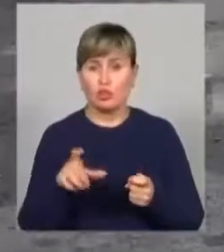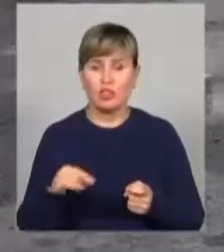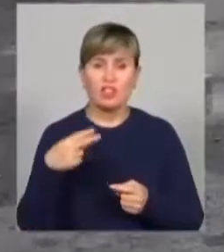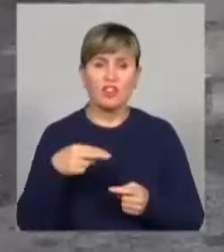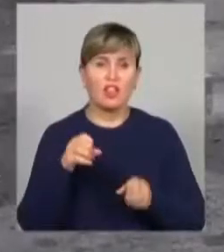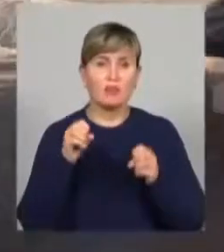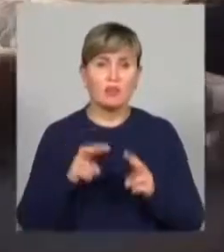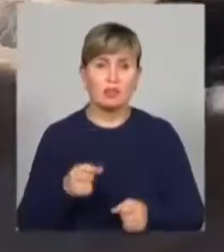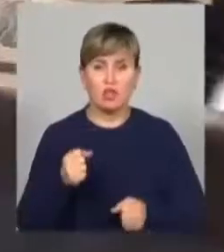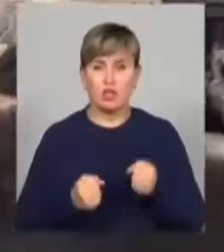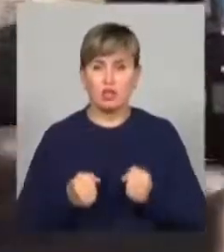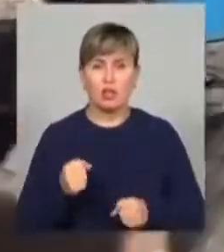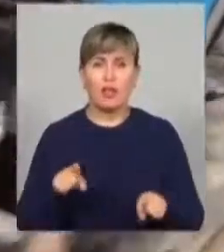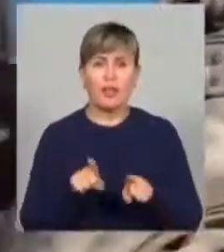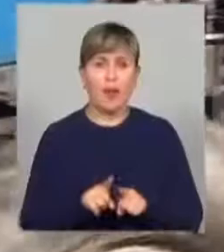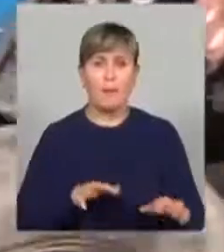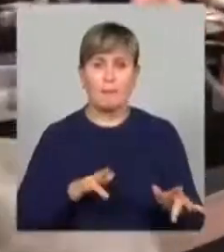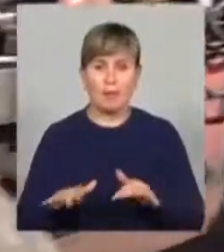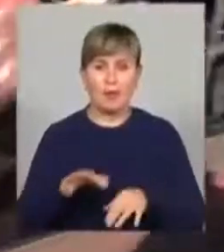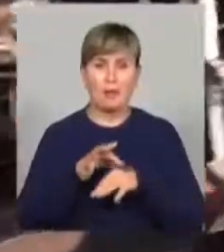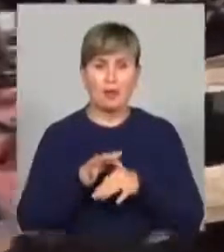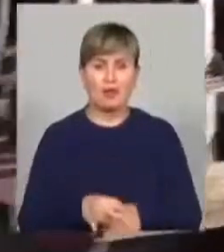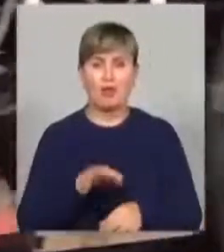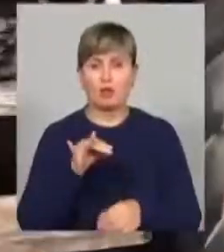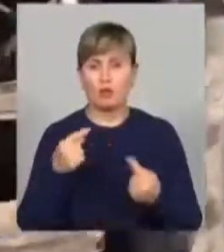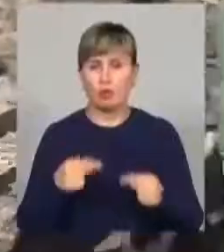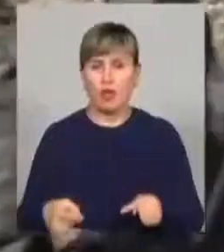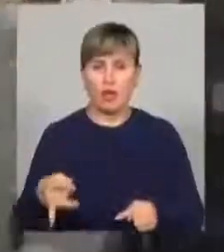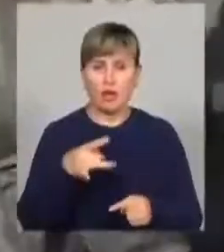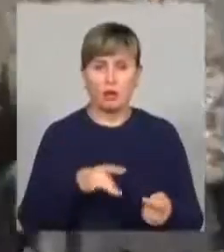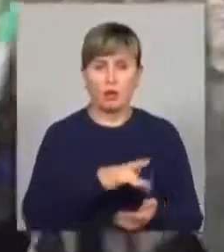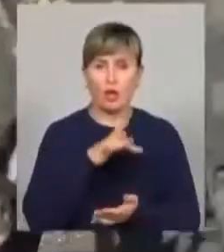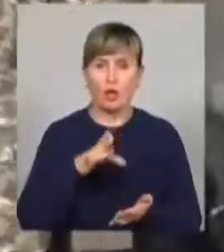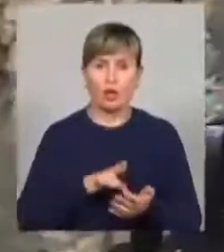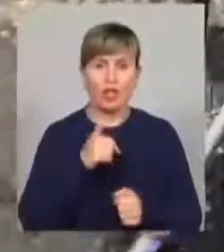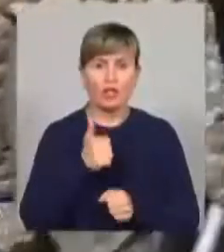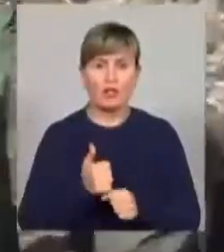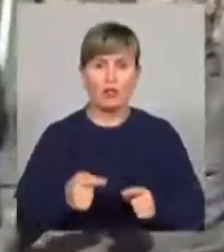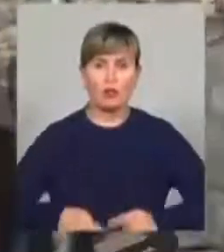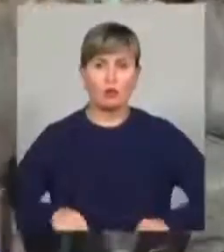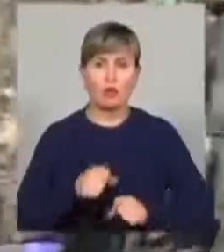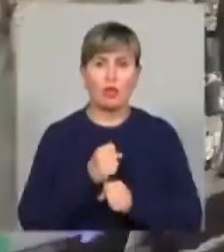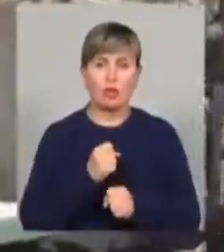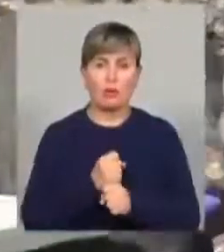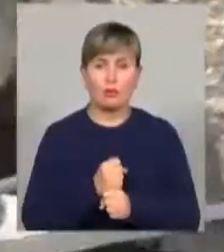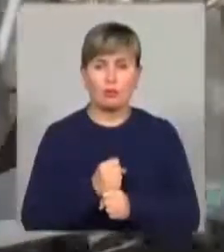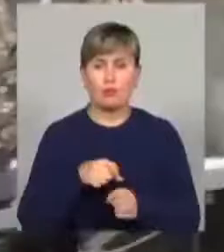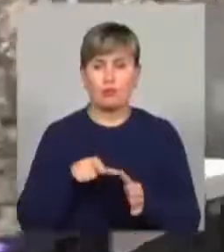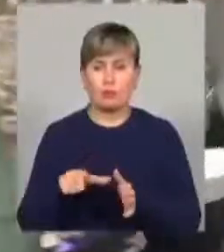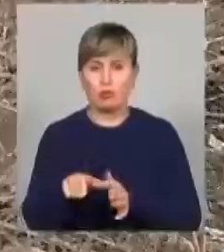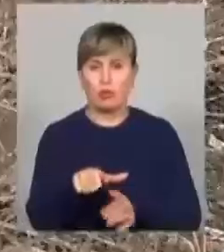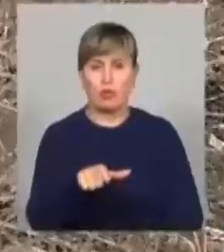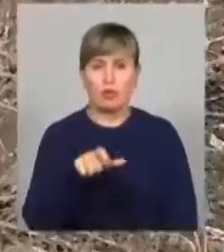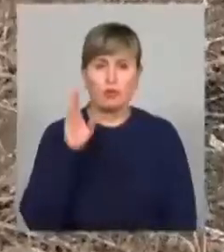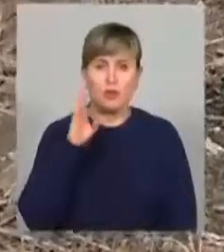спецтехники аналогичные мероприятия проводятся и в других районах города основной участок работ расположен вдоль реки каргала